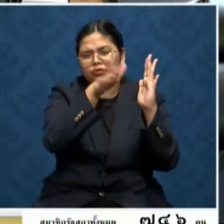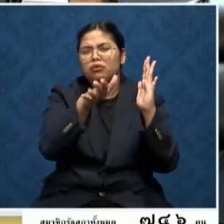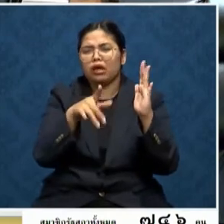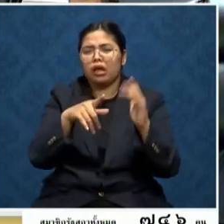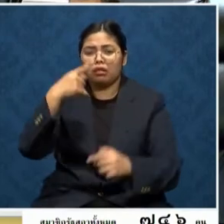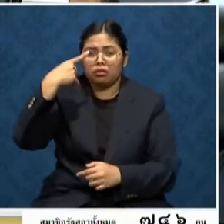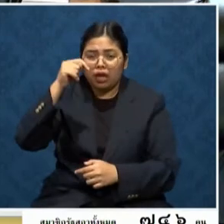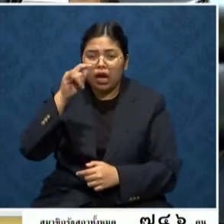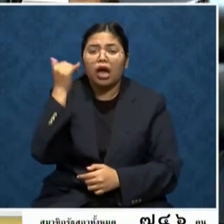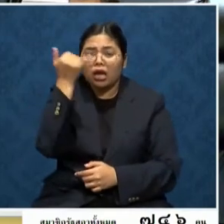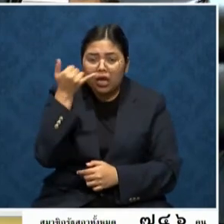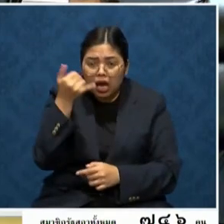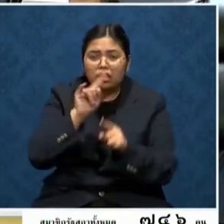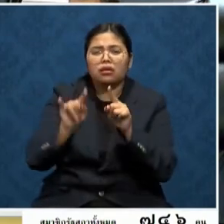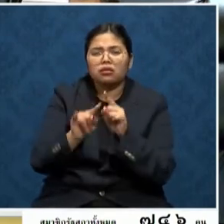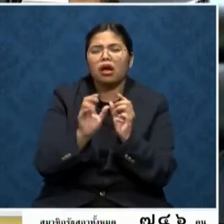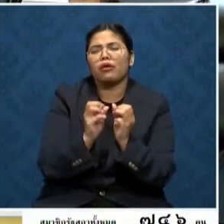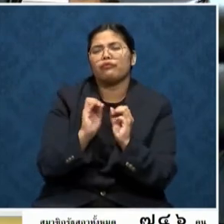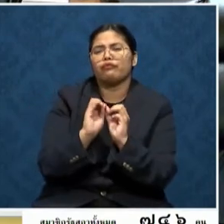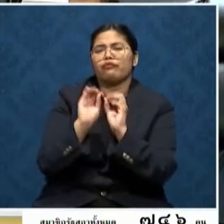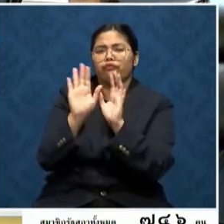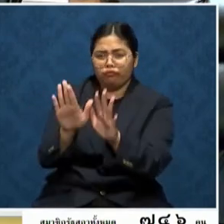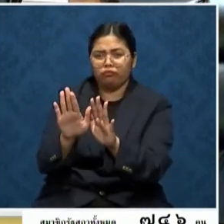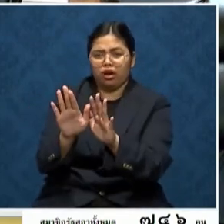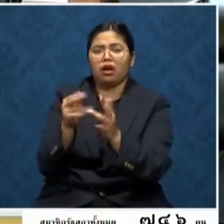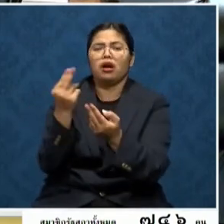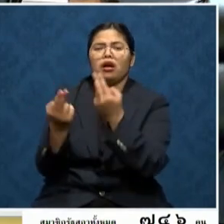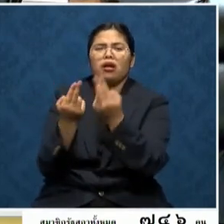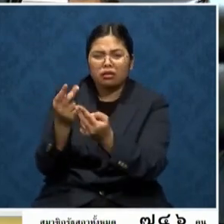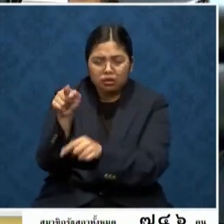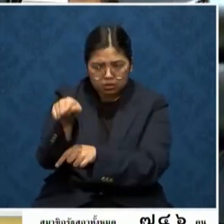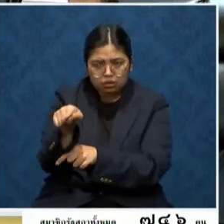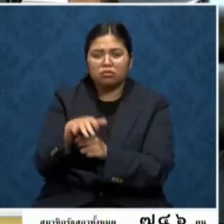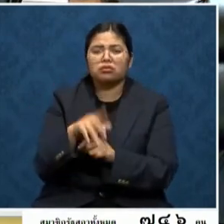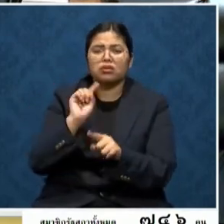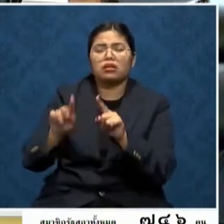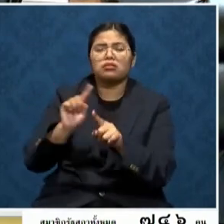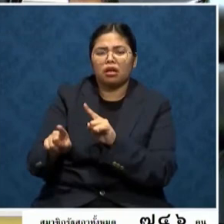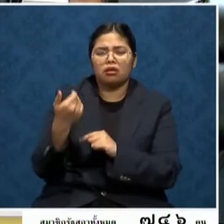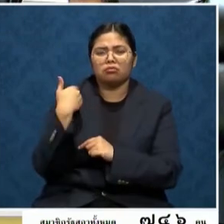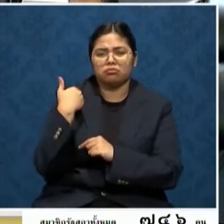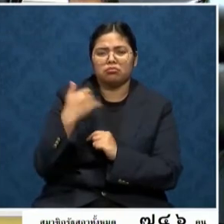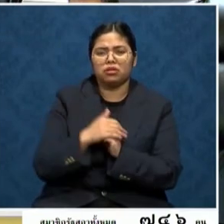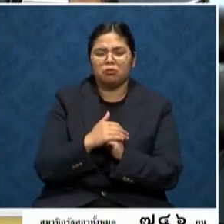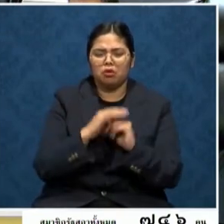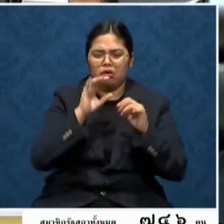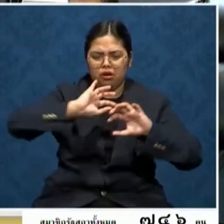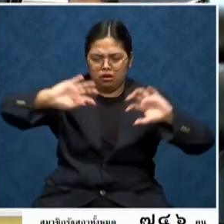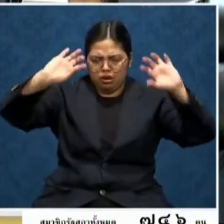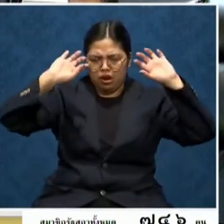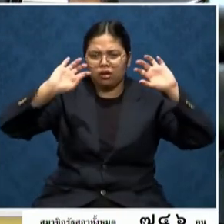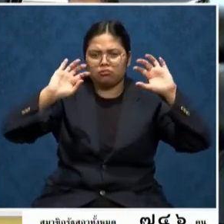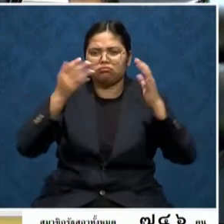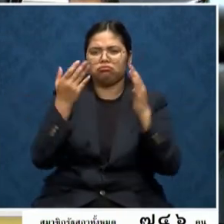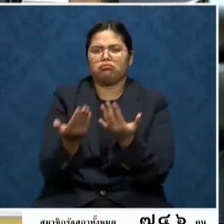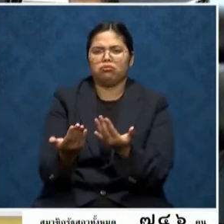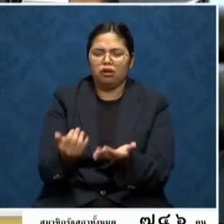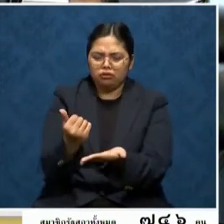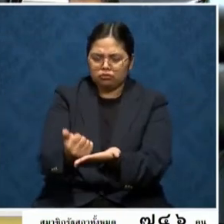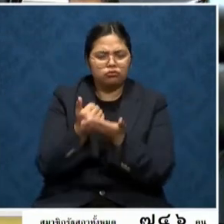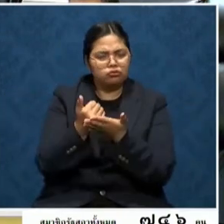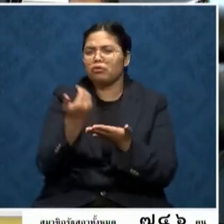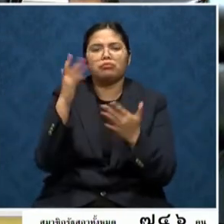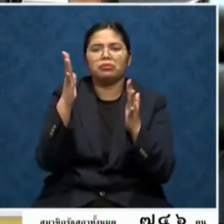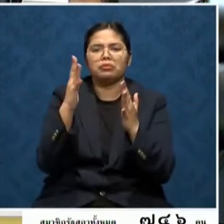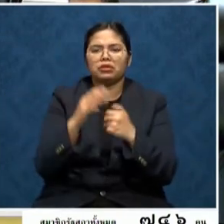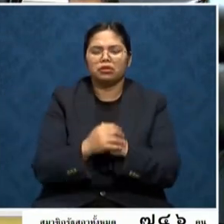คุณตาคุณยายเพราะว่ารัฐไม่ได้มีอะไรซัพพอร์ตในเรื่องของการเลี้ยงดูลูกในวัยนี้เลยนะคะถึงแม้จะเ